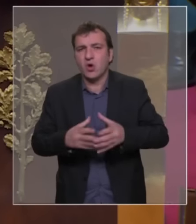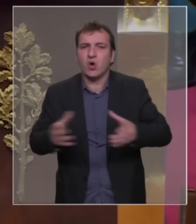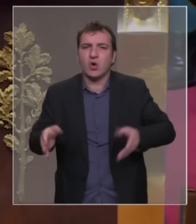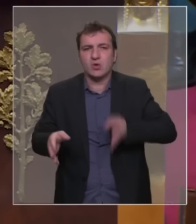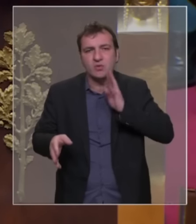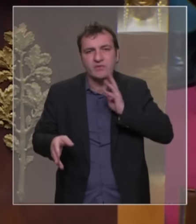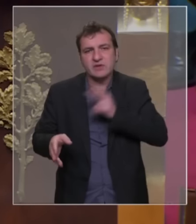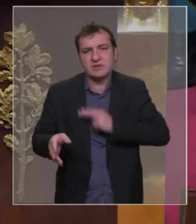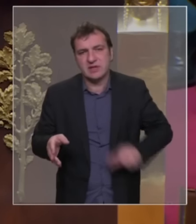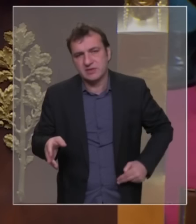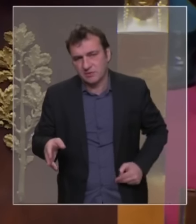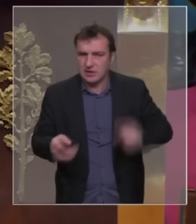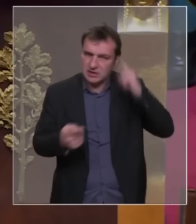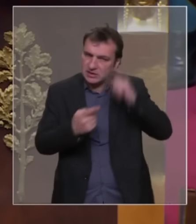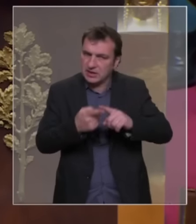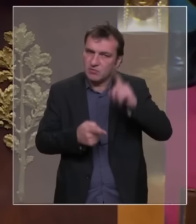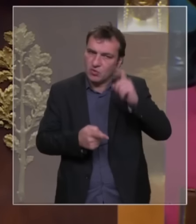agir.